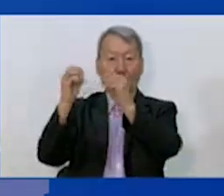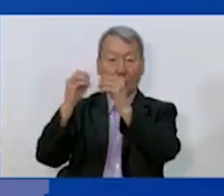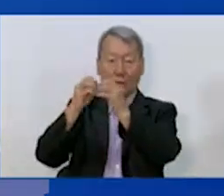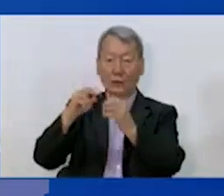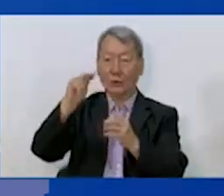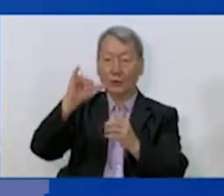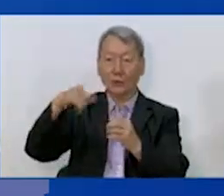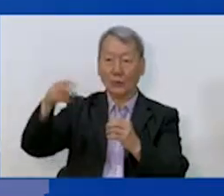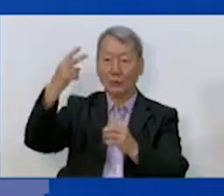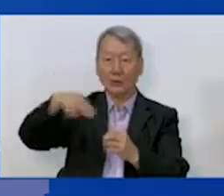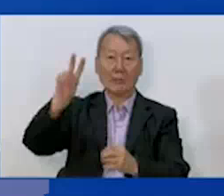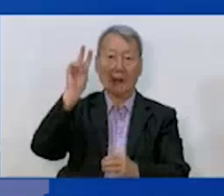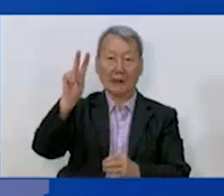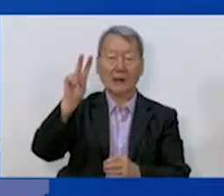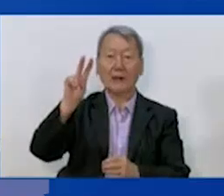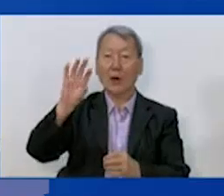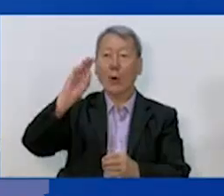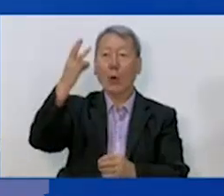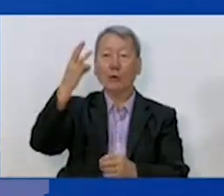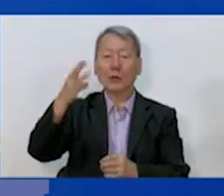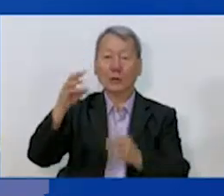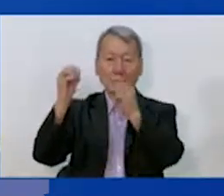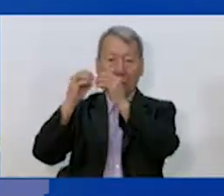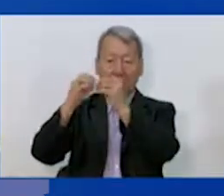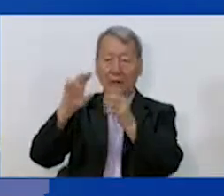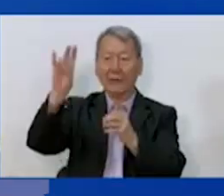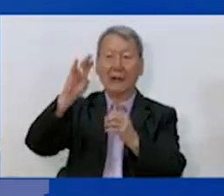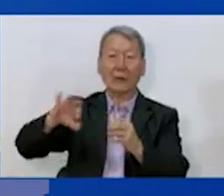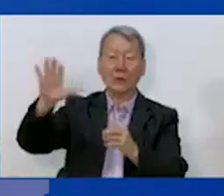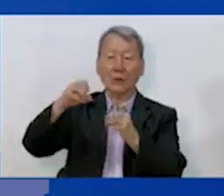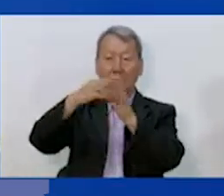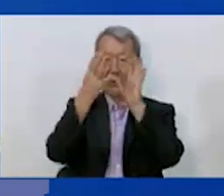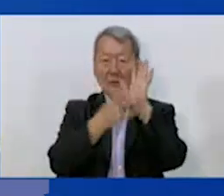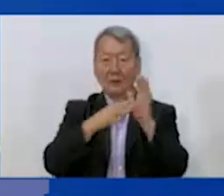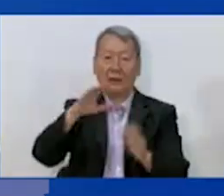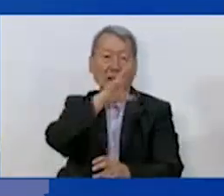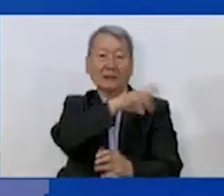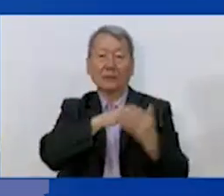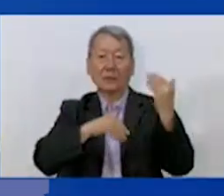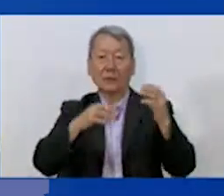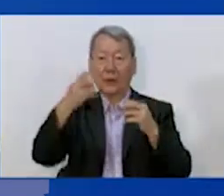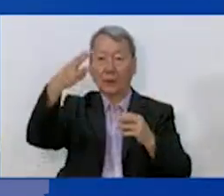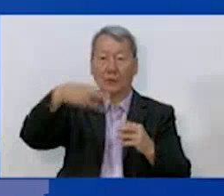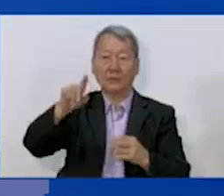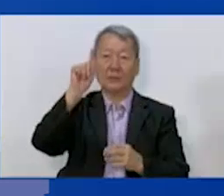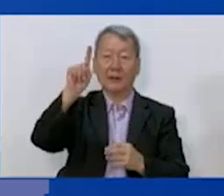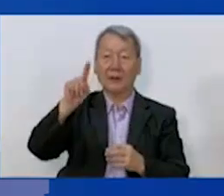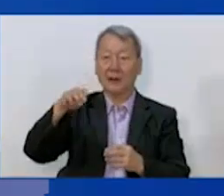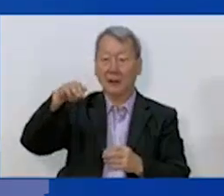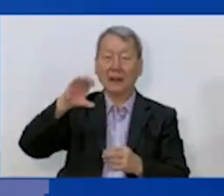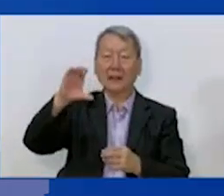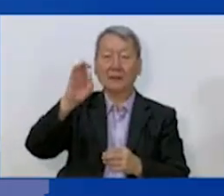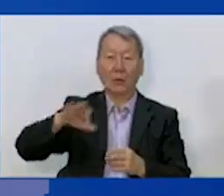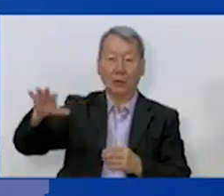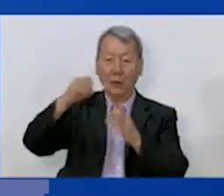110, Чүй облусунда 22, Ош шаарында 10, Нарын облусунда 19, Ысык Көл облусунда 31,